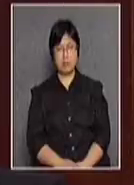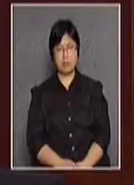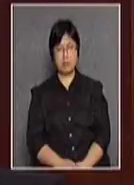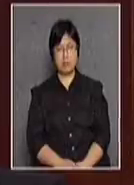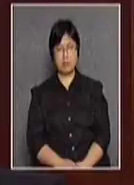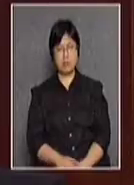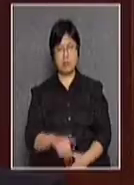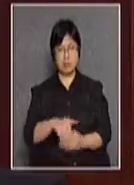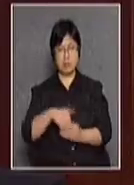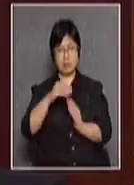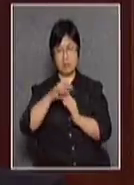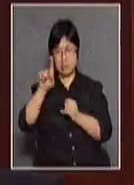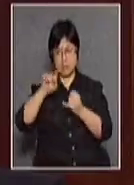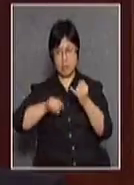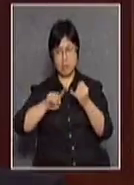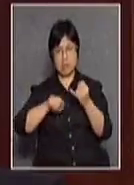停止表決顯示結果。